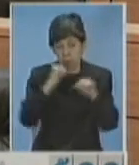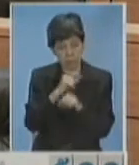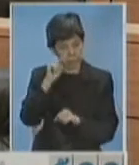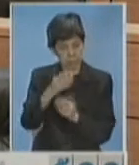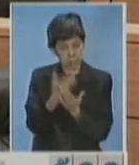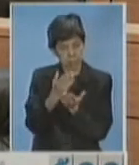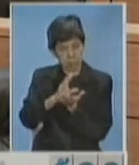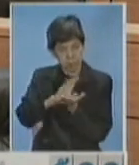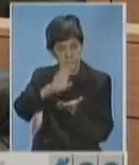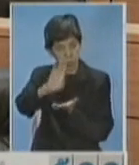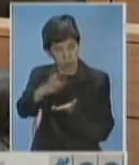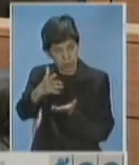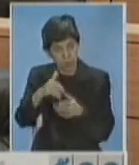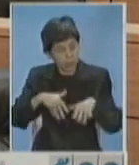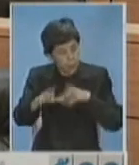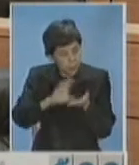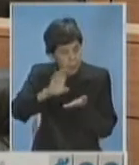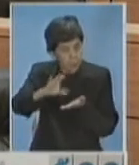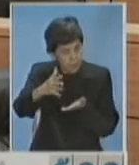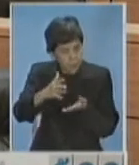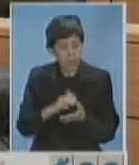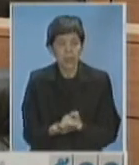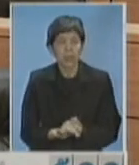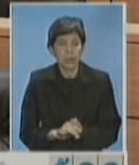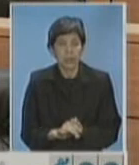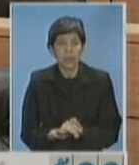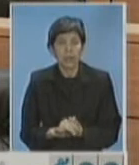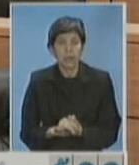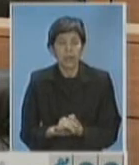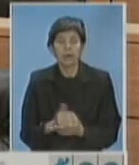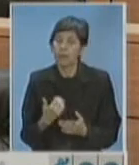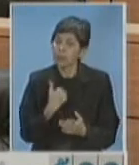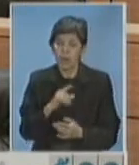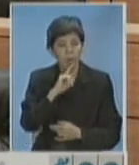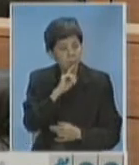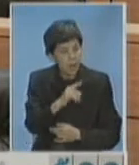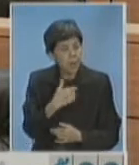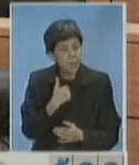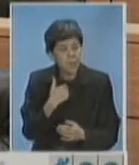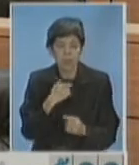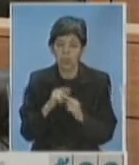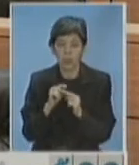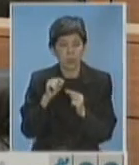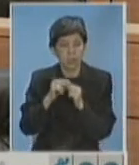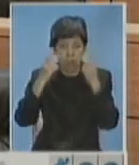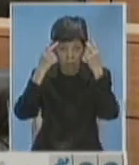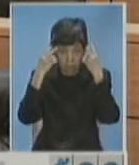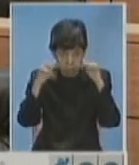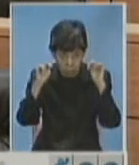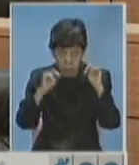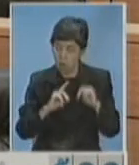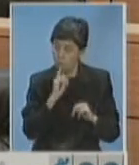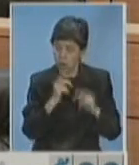ไม่ให้งบประมาณไปสู่พี่น้องประชาชนรวมถึงใส่ร้ายถึงท่านนายกรัฐมนตรีค่